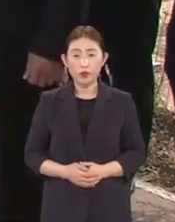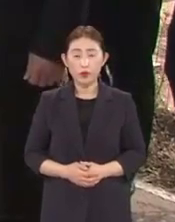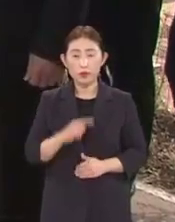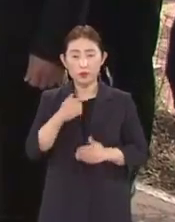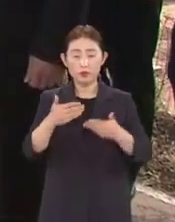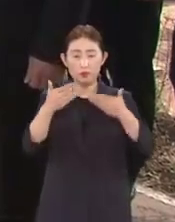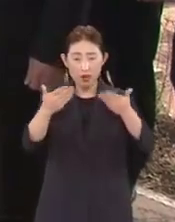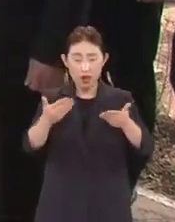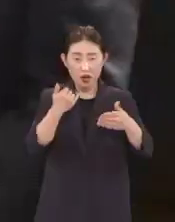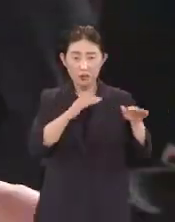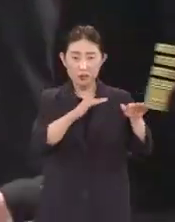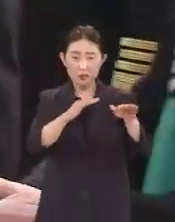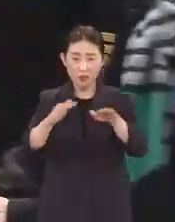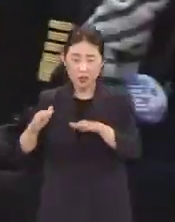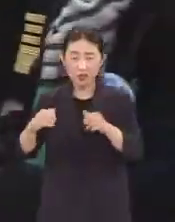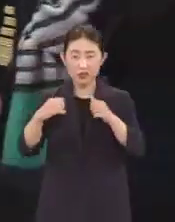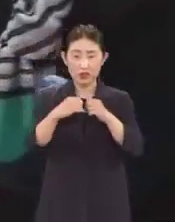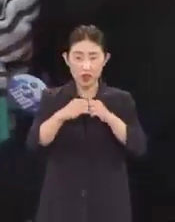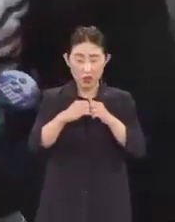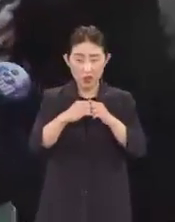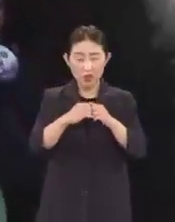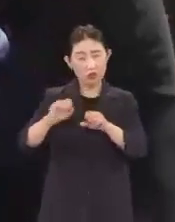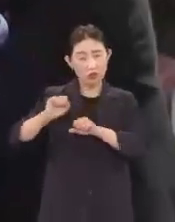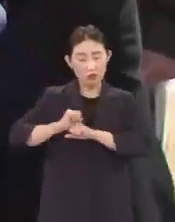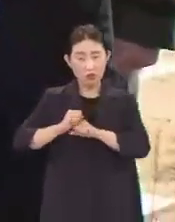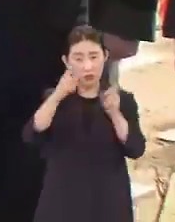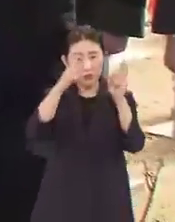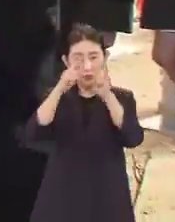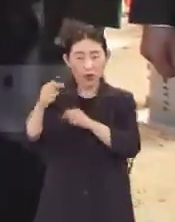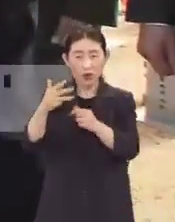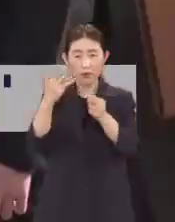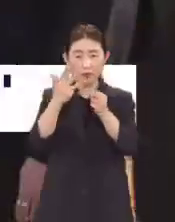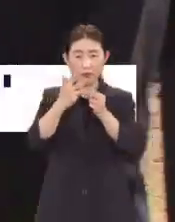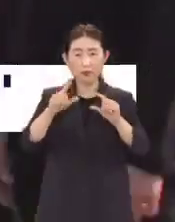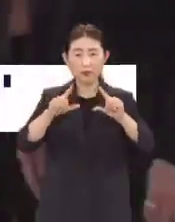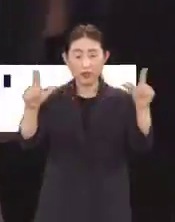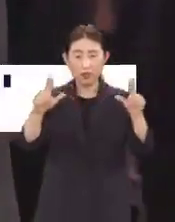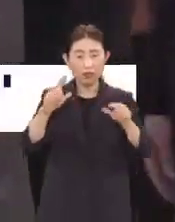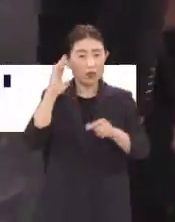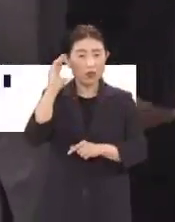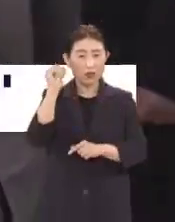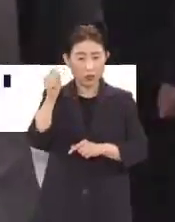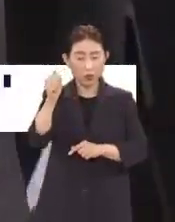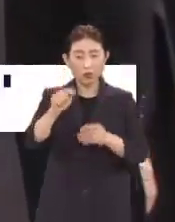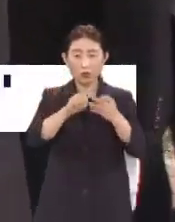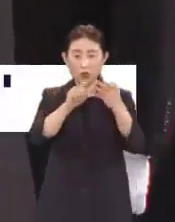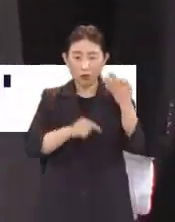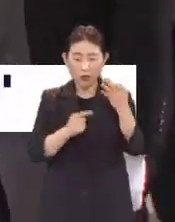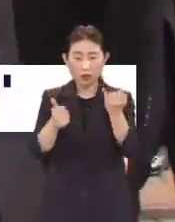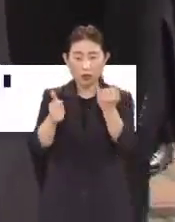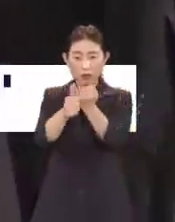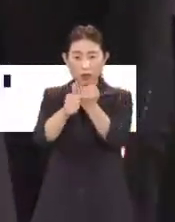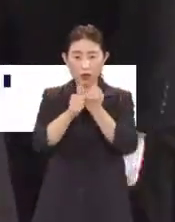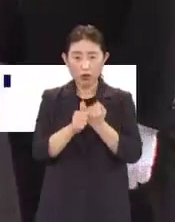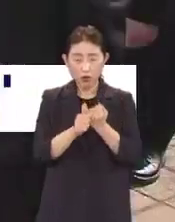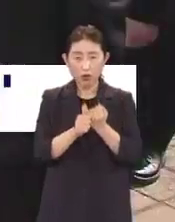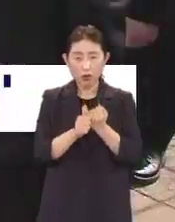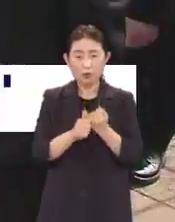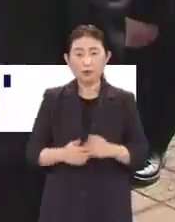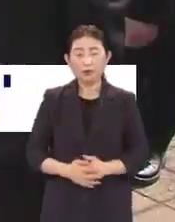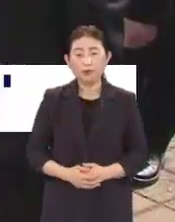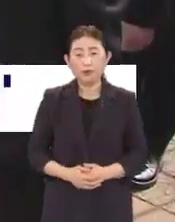목숨을 다해 조국 바다를 수호한 영웅들을 기리는 제 8회 서해 수호의 날 윤석열 대통령이 김건희 여사와 함께 대전